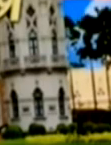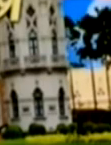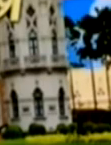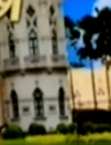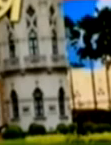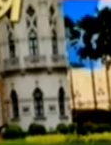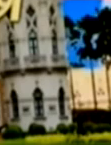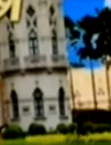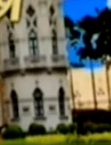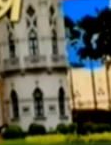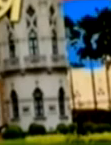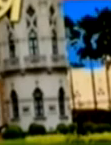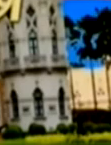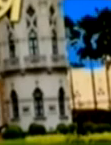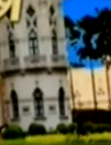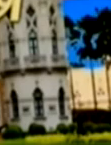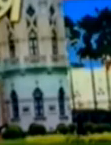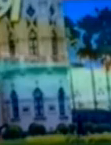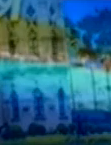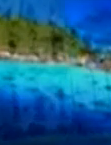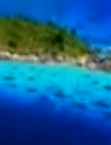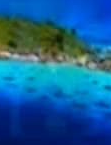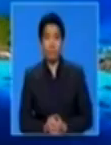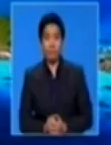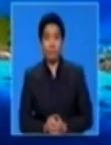ทยของทุกคน